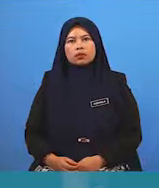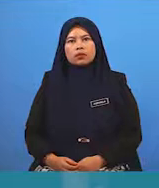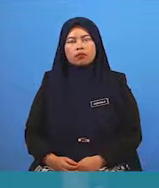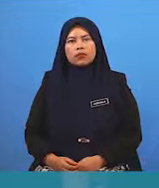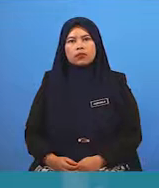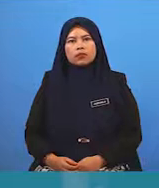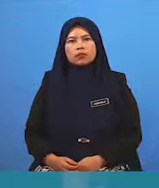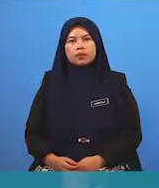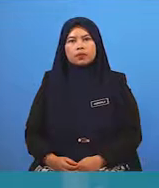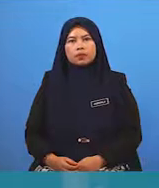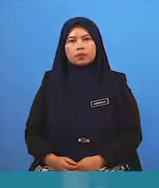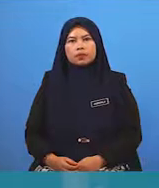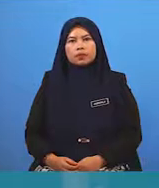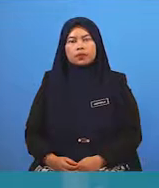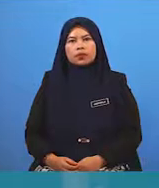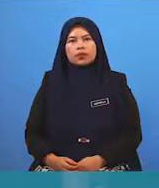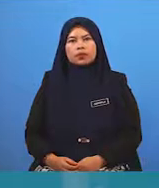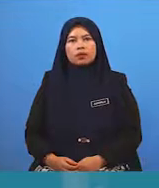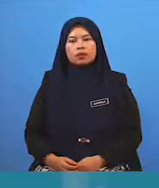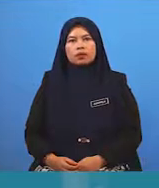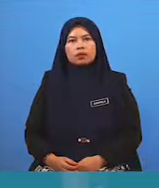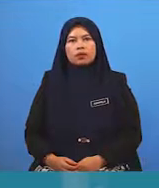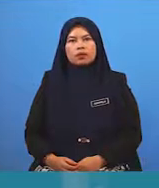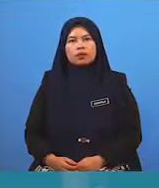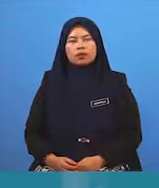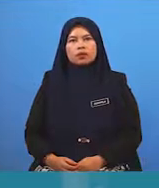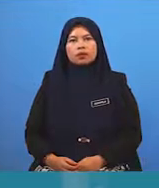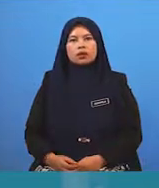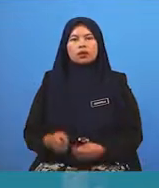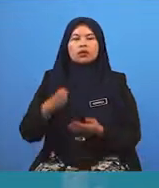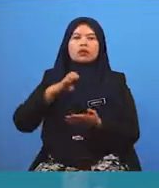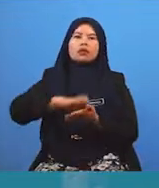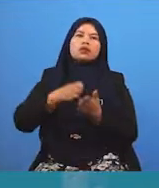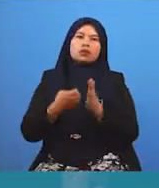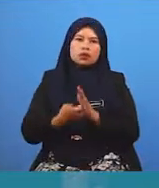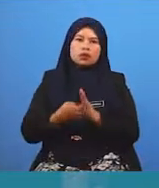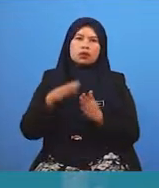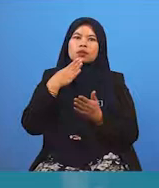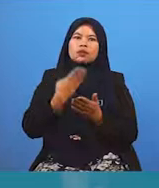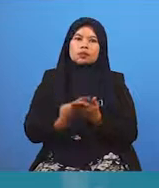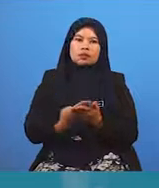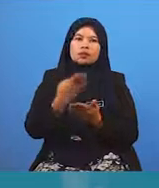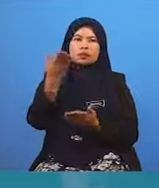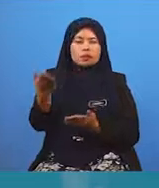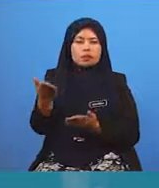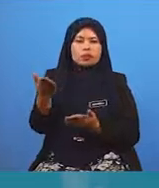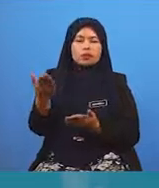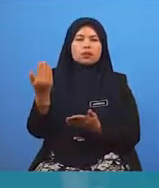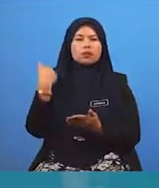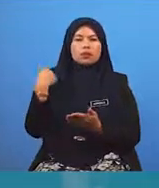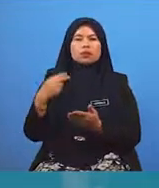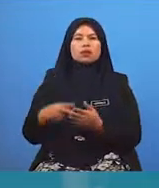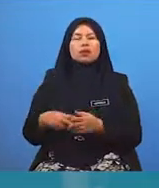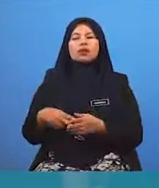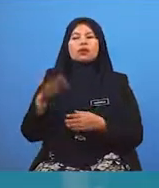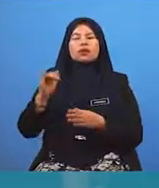khairukum li ahlihi wa ana khairukum li ahli. Rawahu Tirmizi. Artinya, sebaik-baik kamu adalah yang